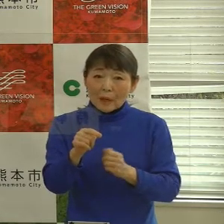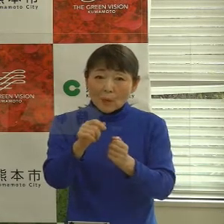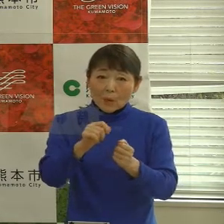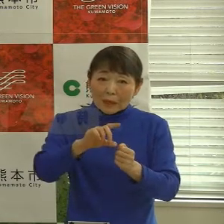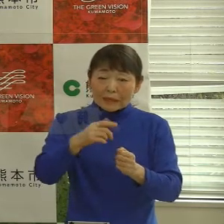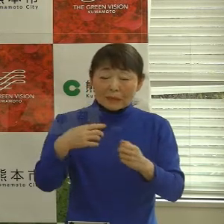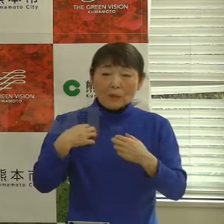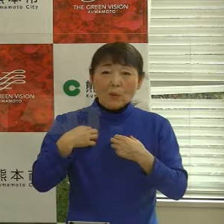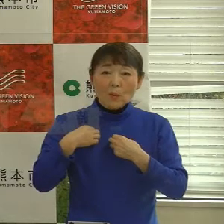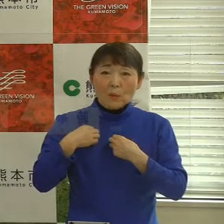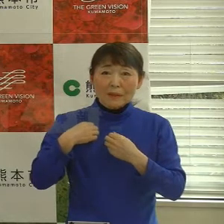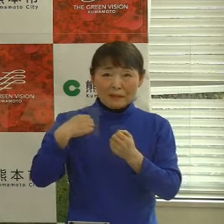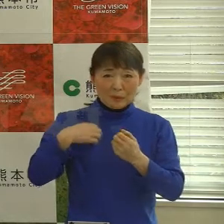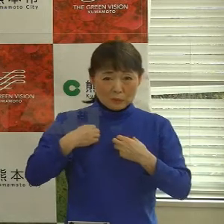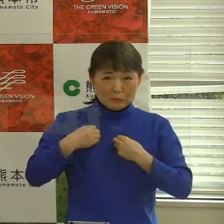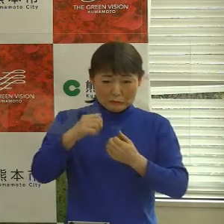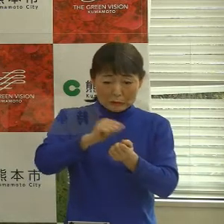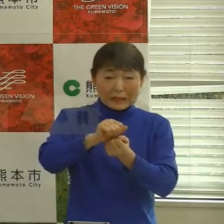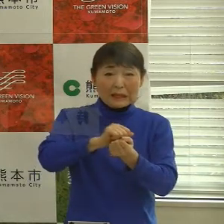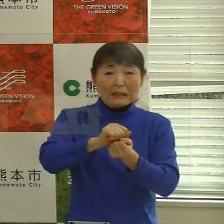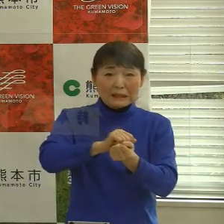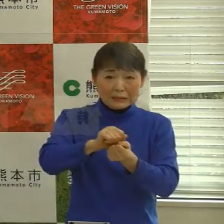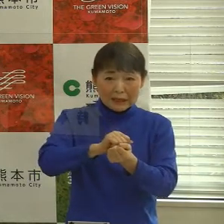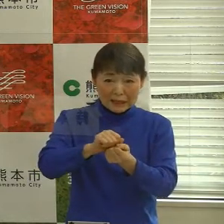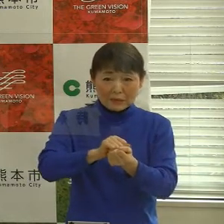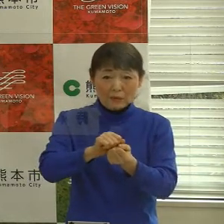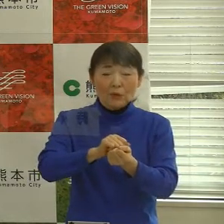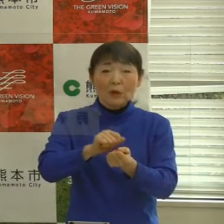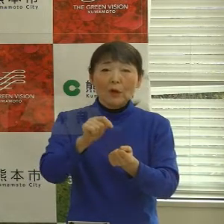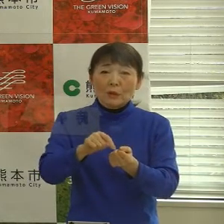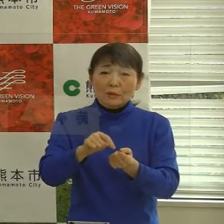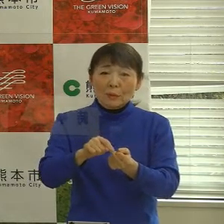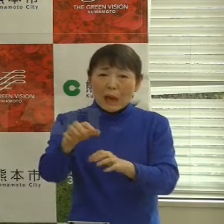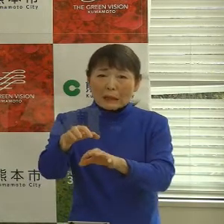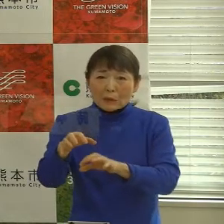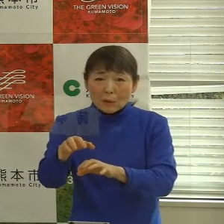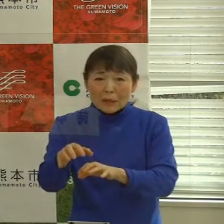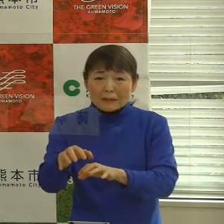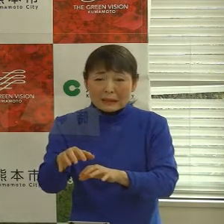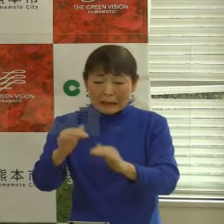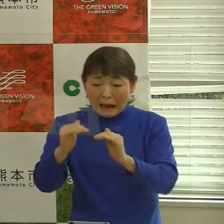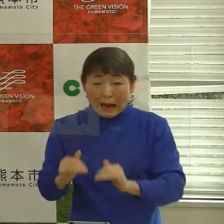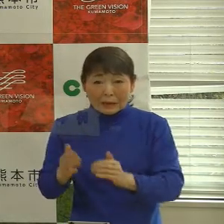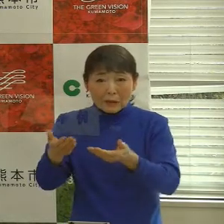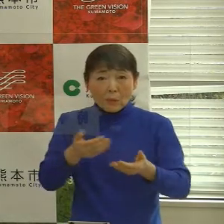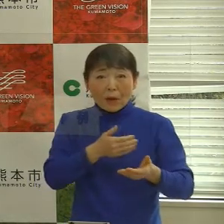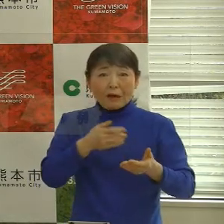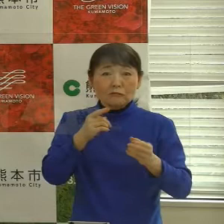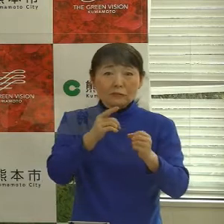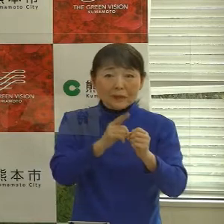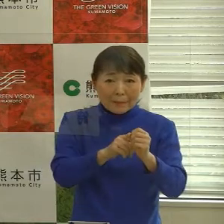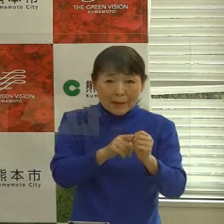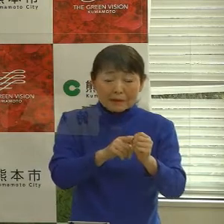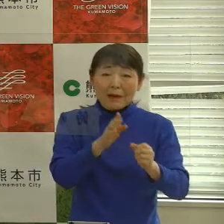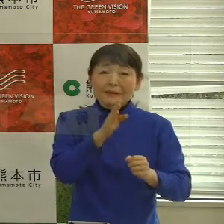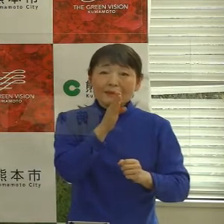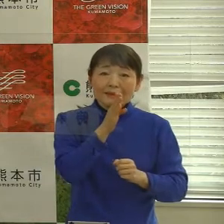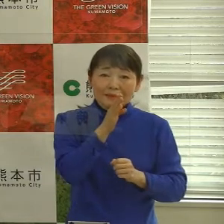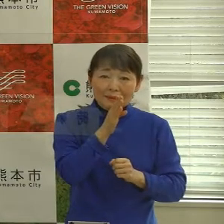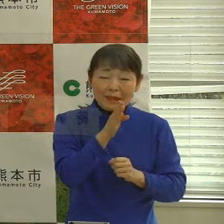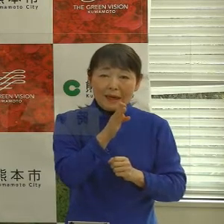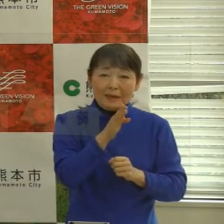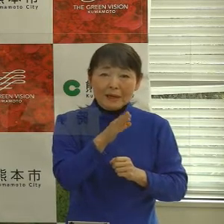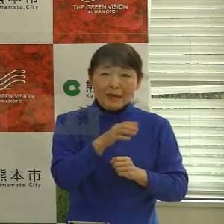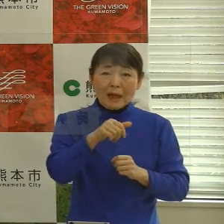択されるということになります。で、まあ、農家さんはじめ皆さん安心していただくためにも、例えば実際にじゃ